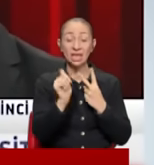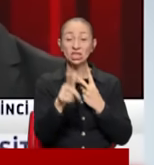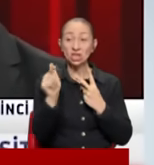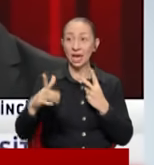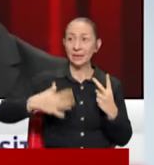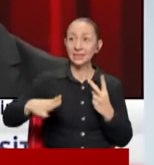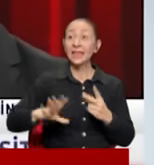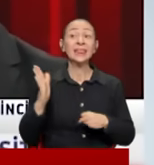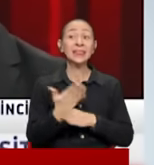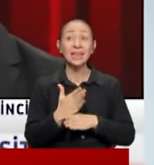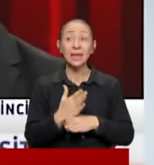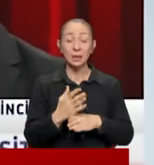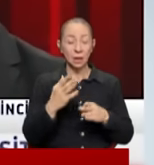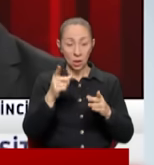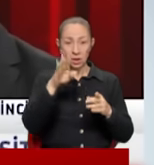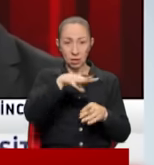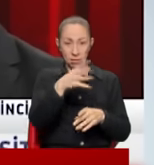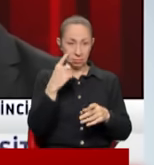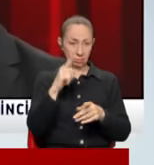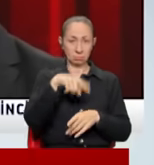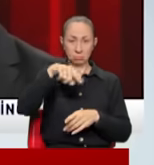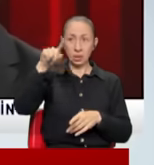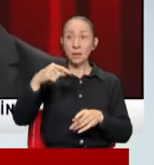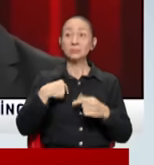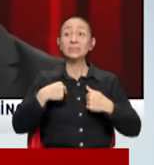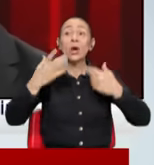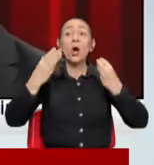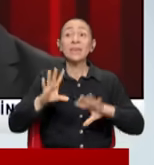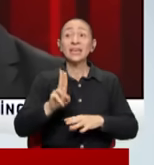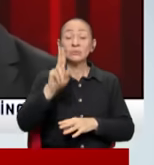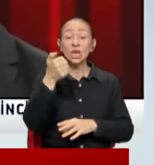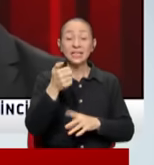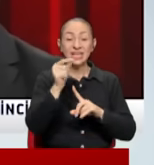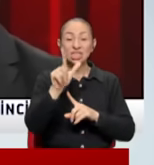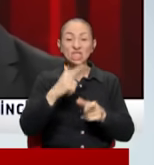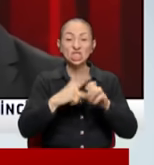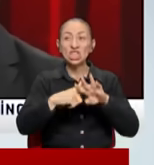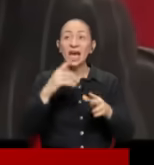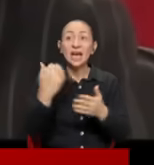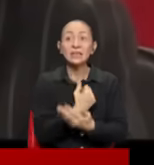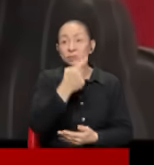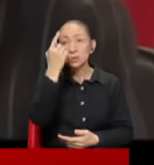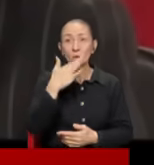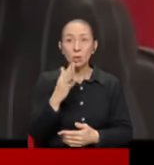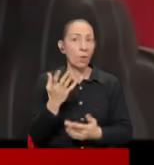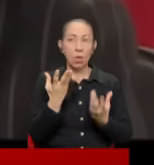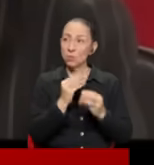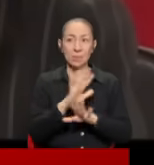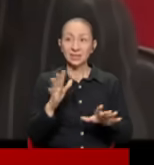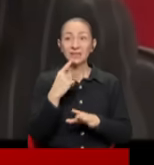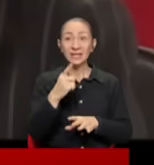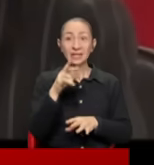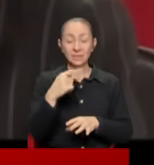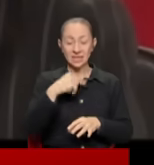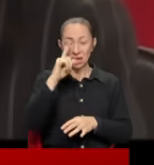talep ettik. Çünkü neden? Önlerine grafik olarak koydum. Biz olmadan 76 ilçeyi kazanma şansları yoktu. Dedik ki bu olmaz. Denildiği gibi